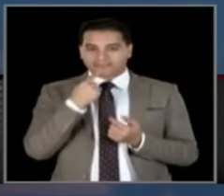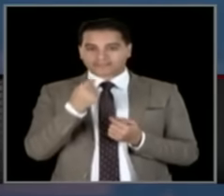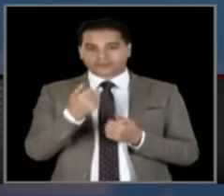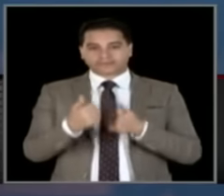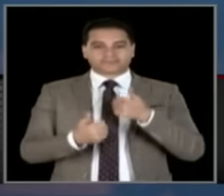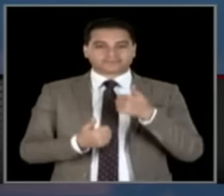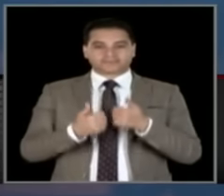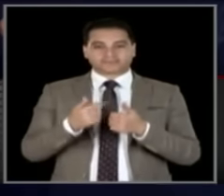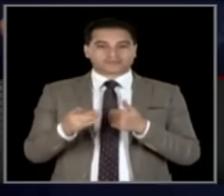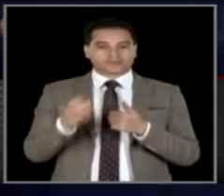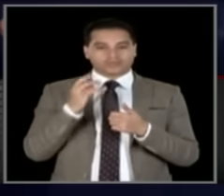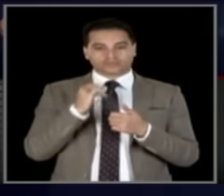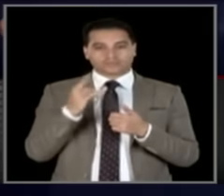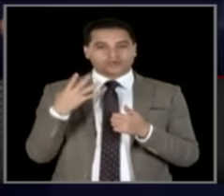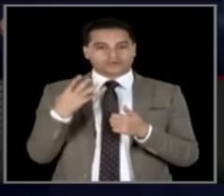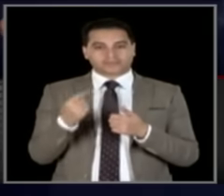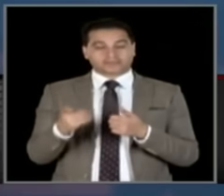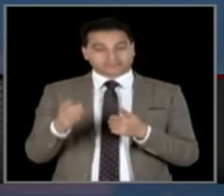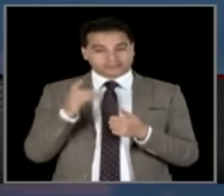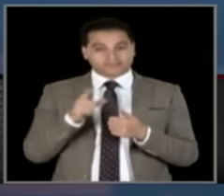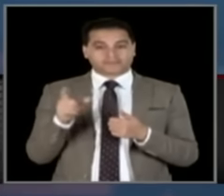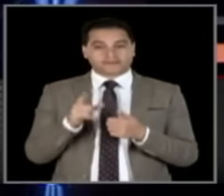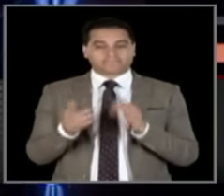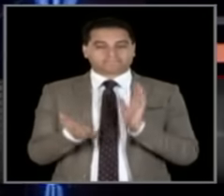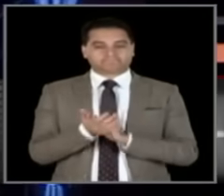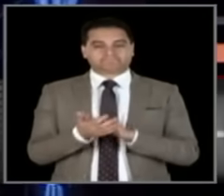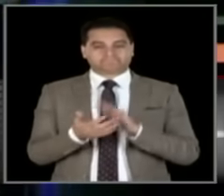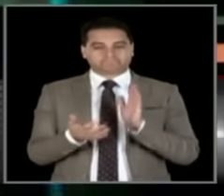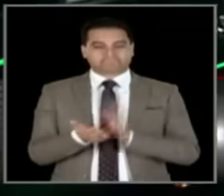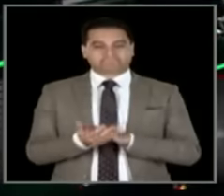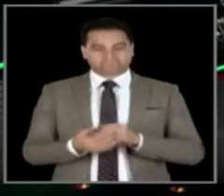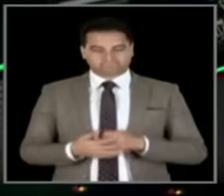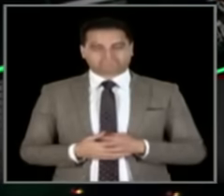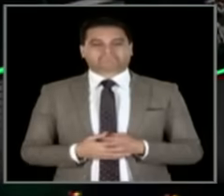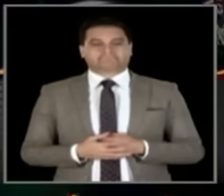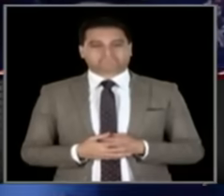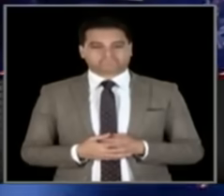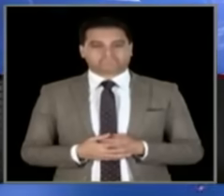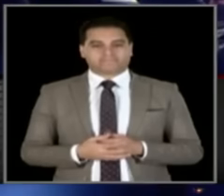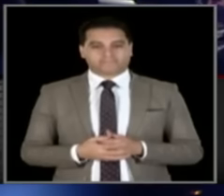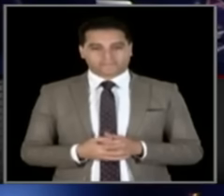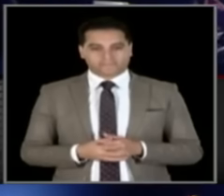إجابتك 541. إجابة صحيحة. برافو عليك يا محمود.